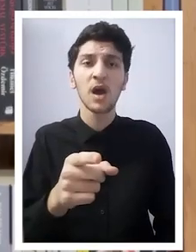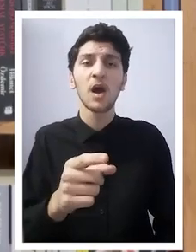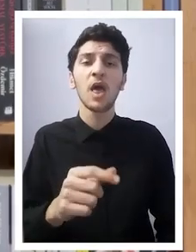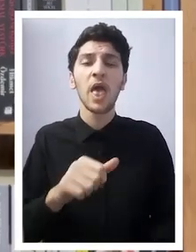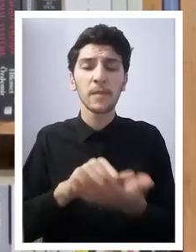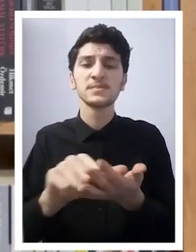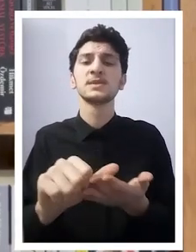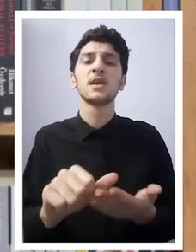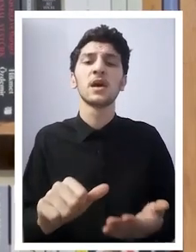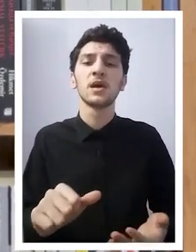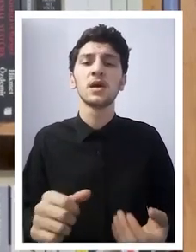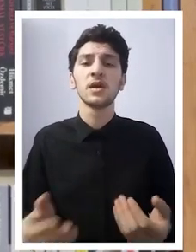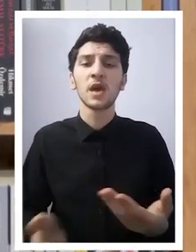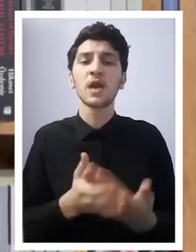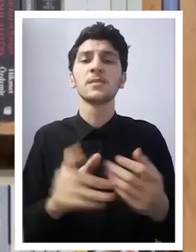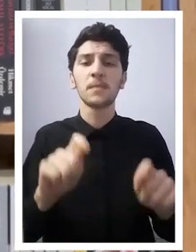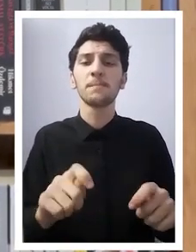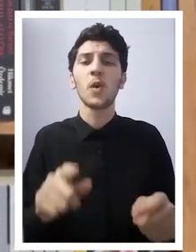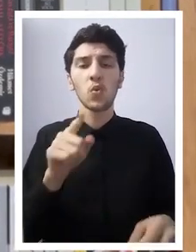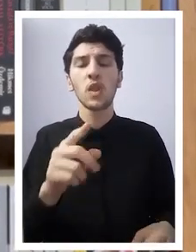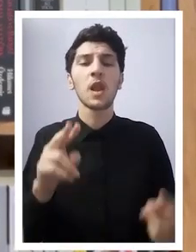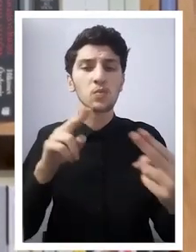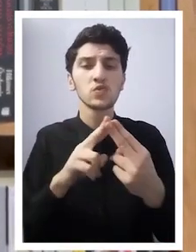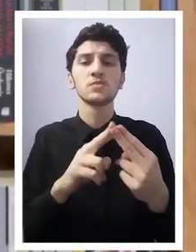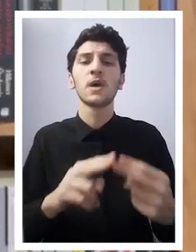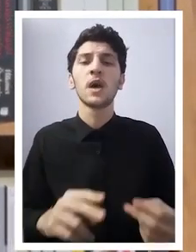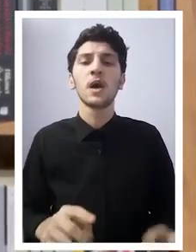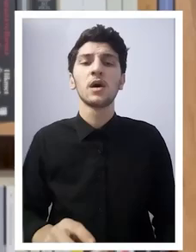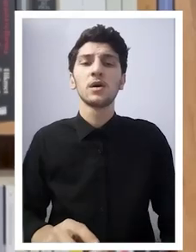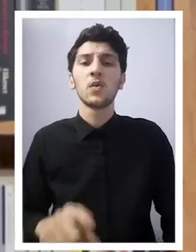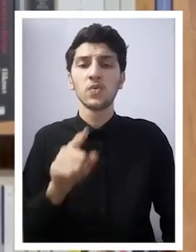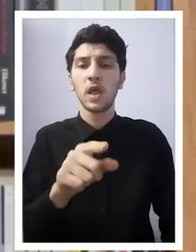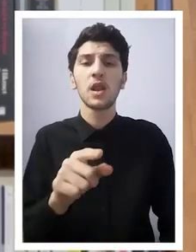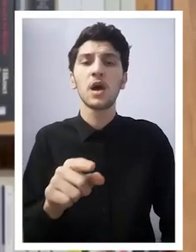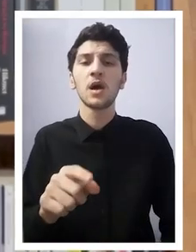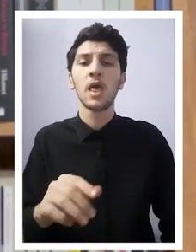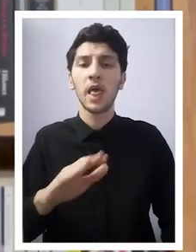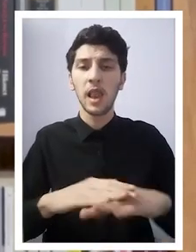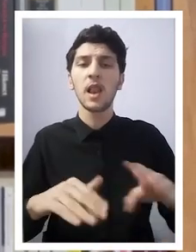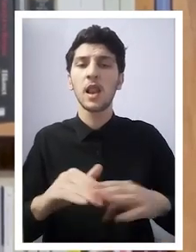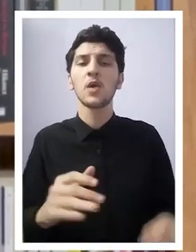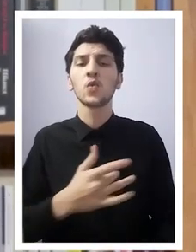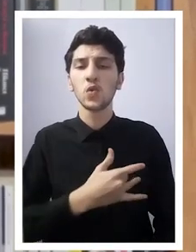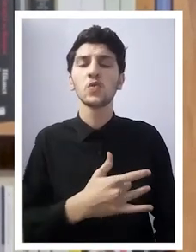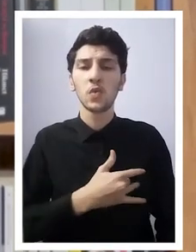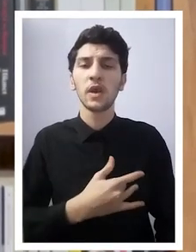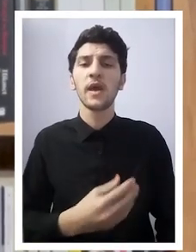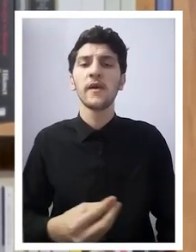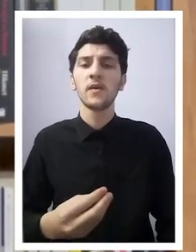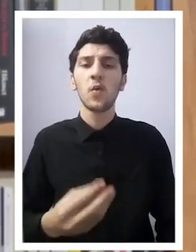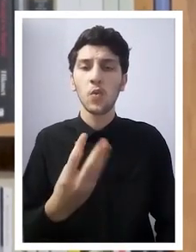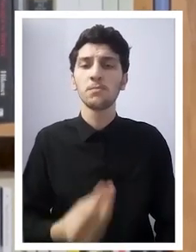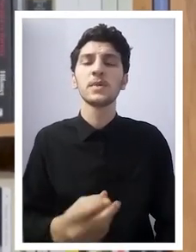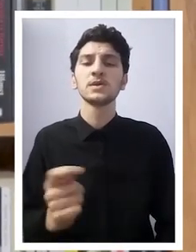varsa hepsine yetişmeye, onlarla buluşmaya, onlarla el ele, gönül